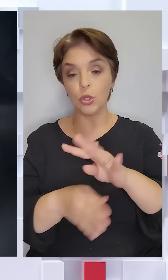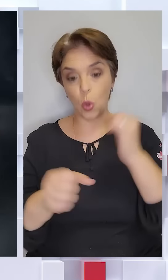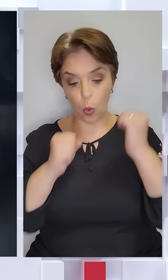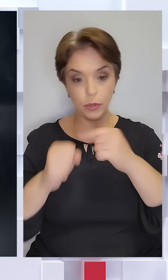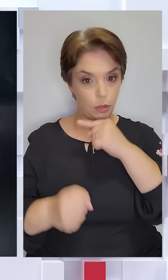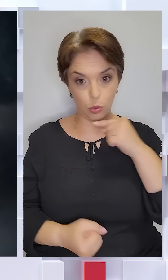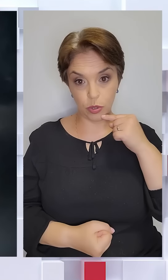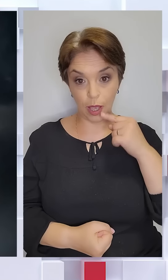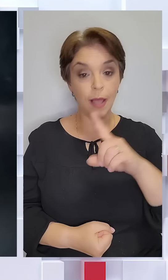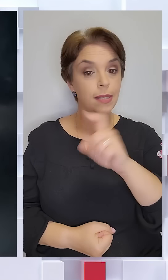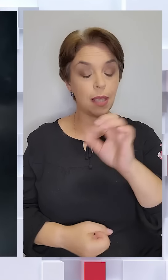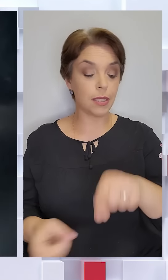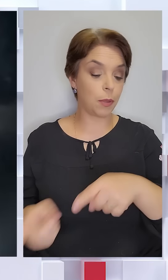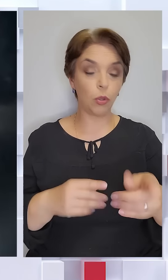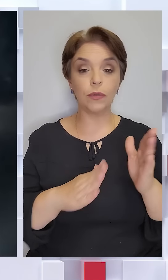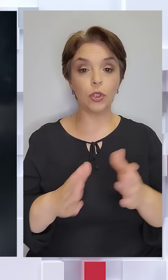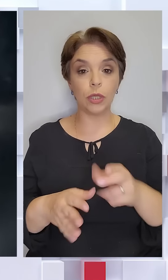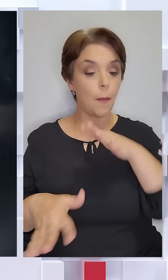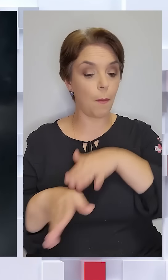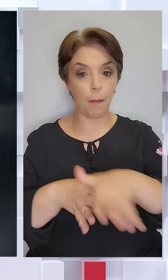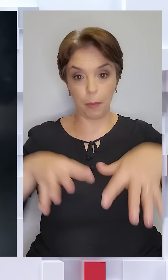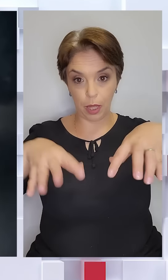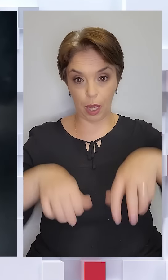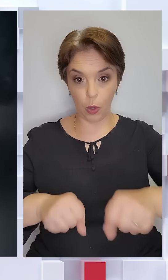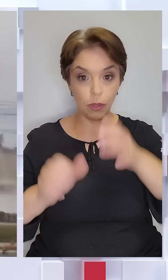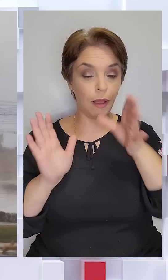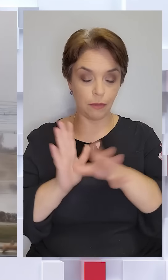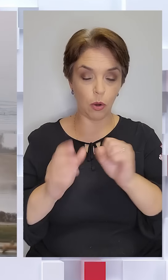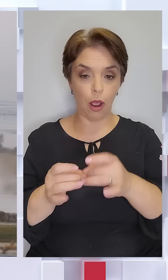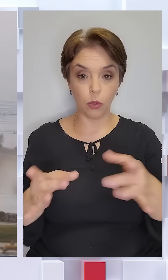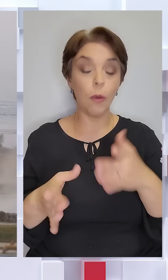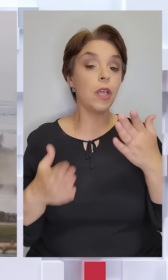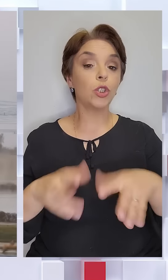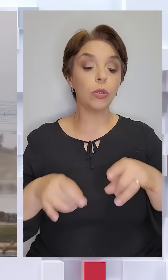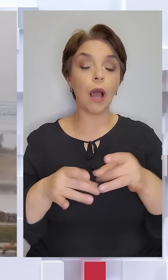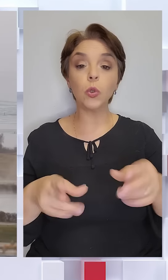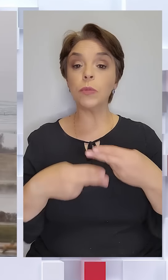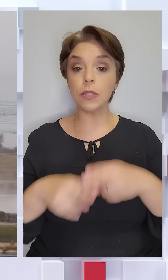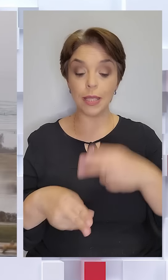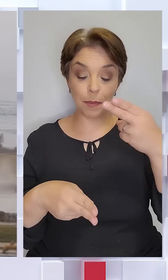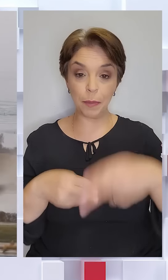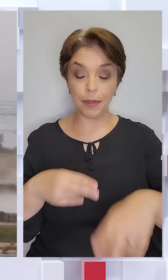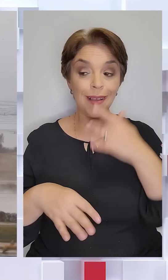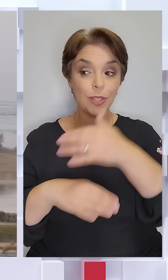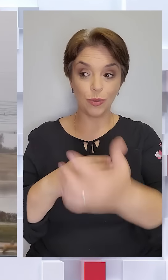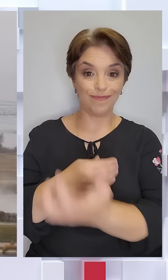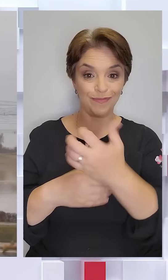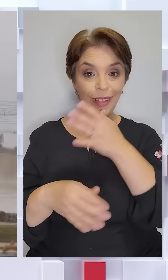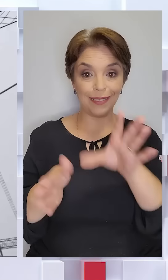обстріли росіян. ЗАЕС переходить в режим блекауту енергоатом. Якщо на атомних станціях припиняється